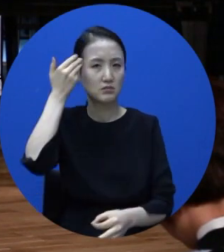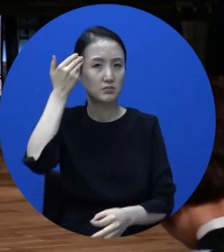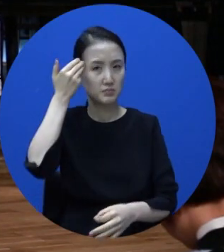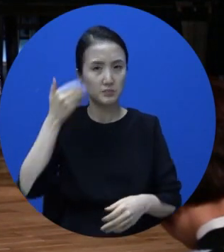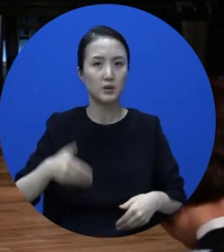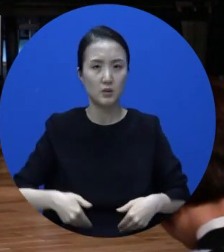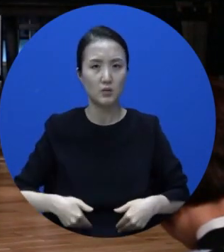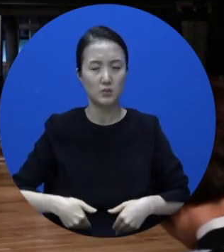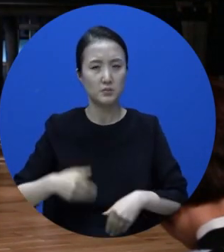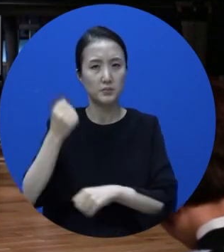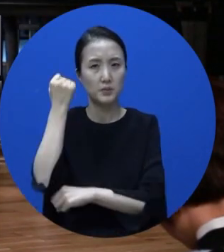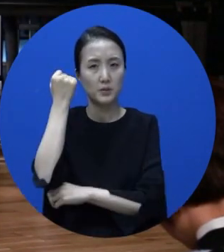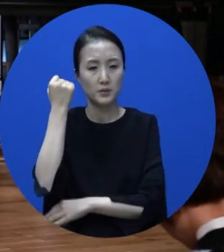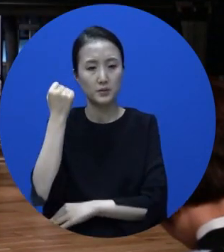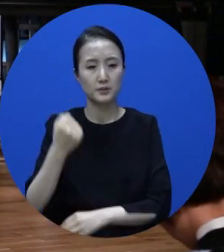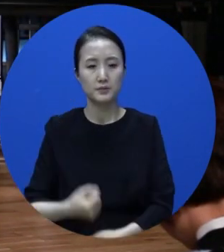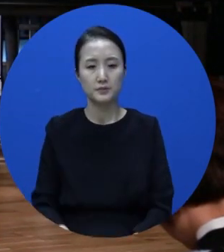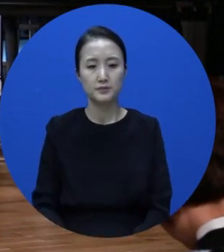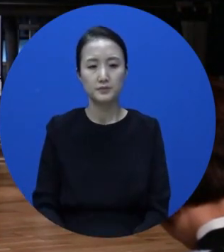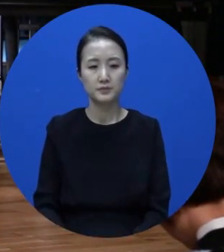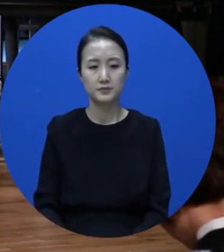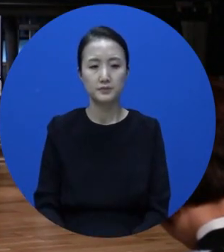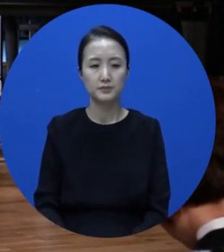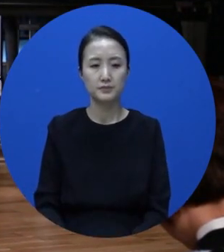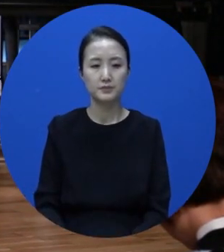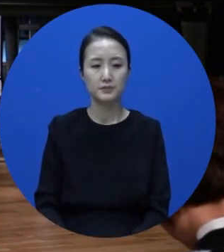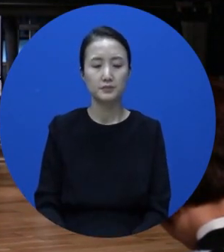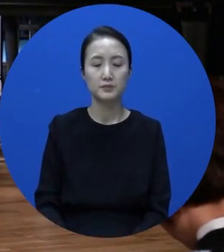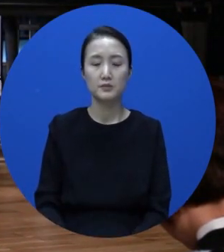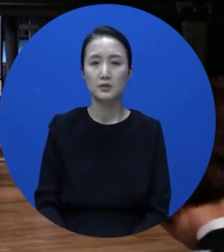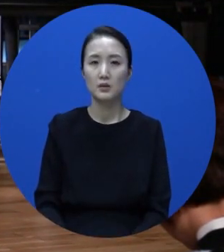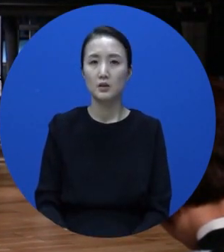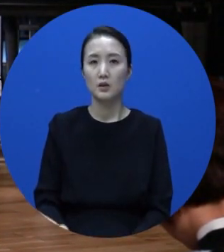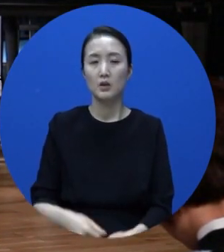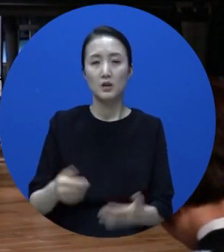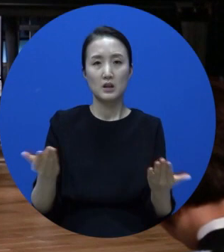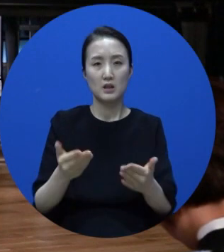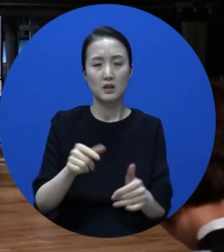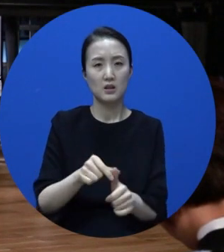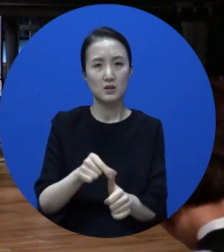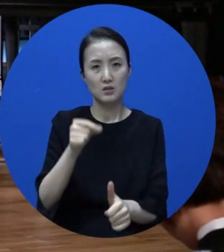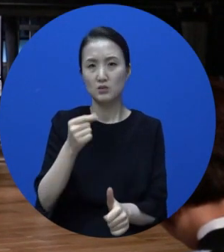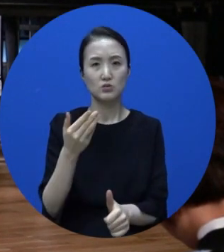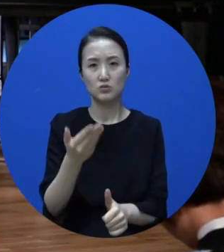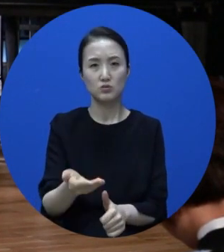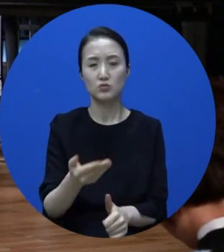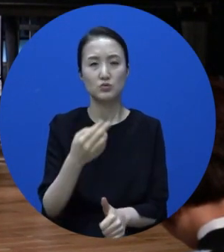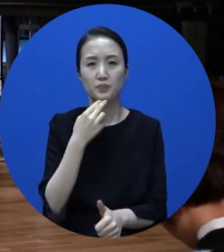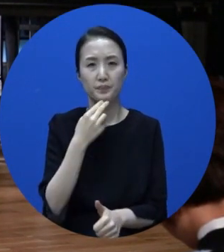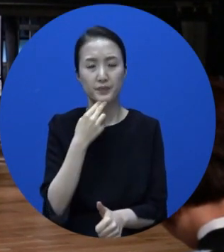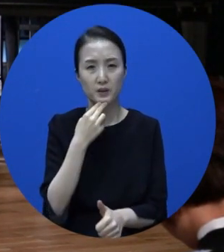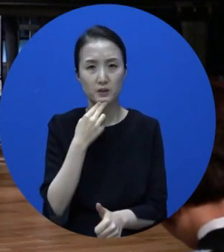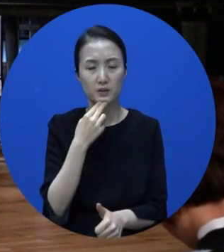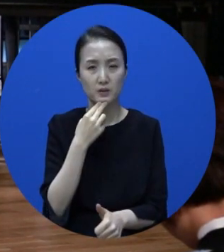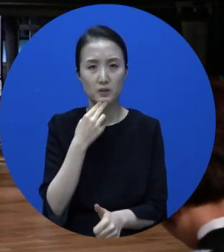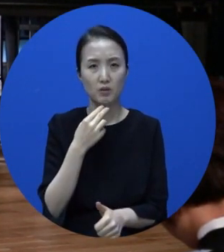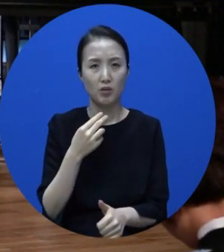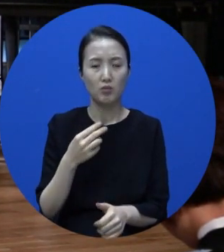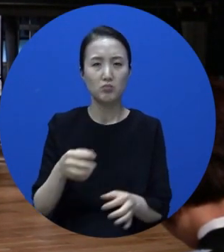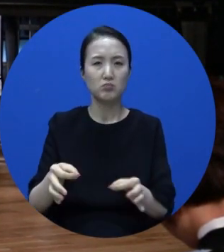강조했던 그런데 이렇게 고용없는 경제가 왜 왔느냐 첫 번째는 구조적 요인